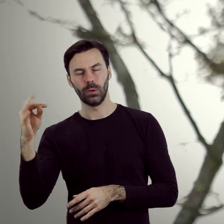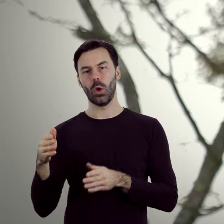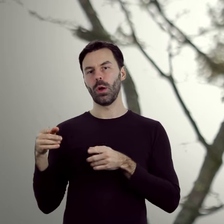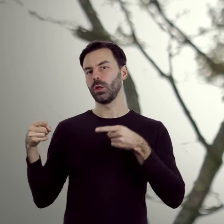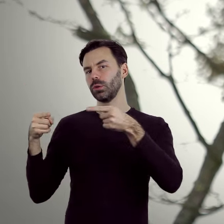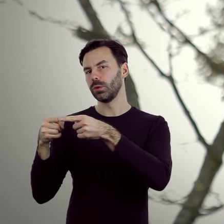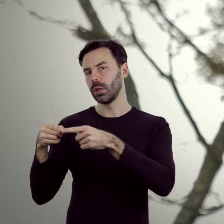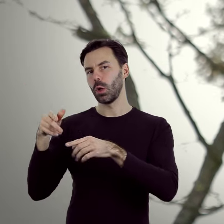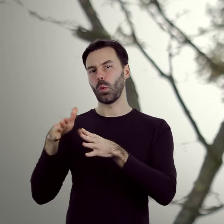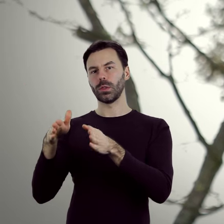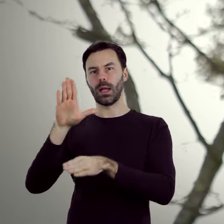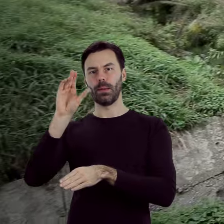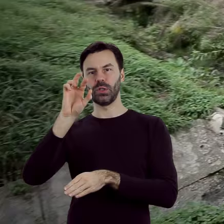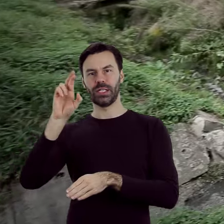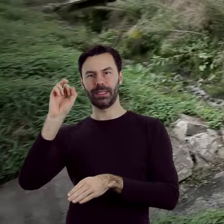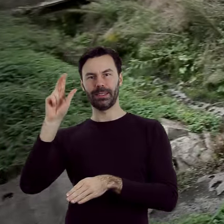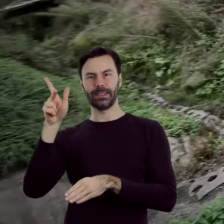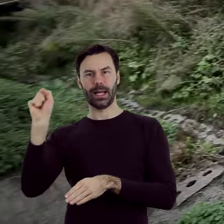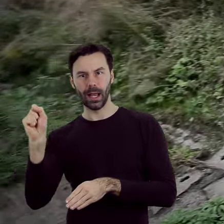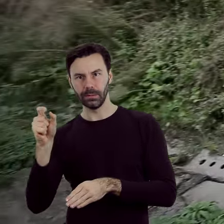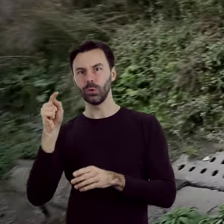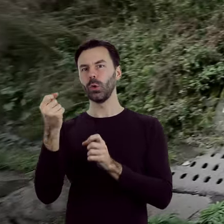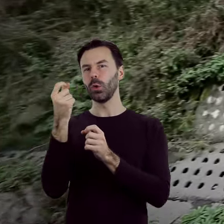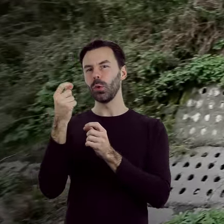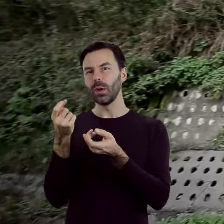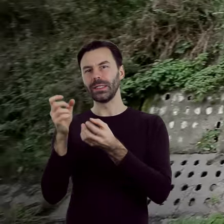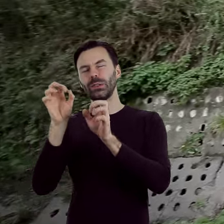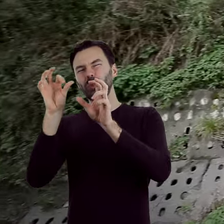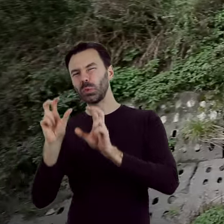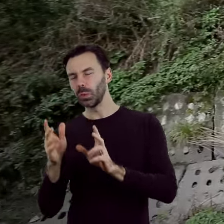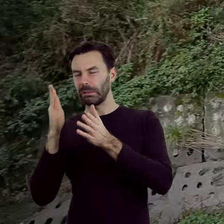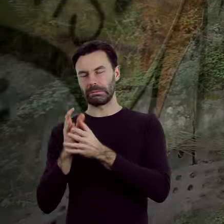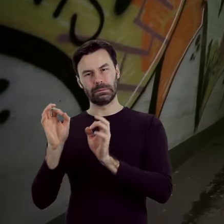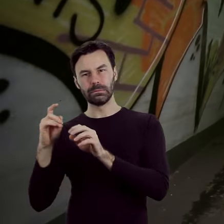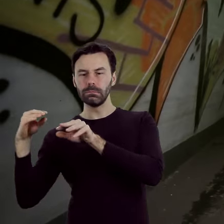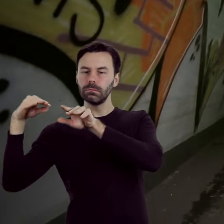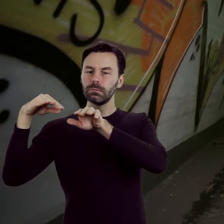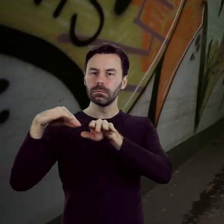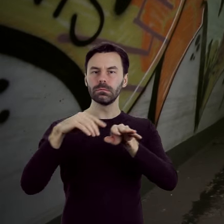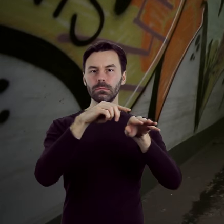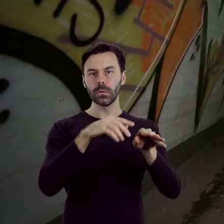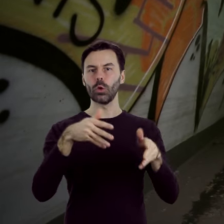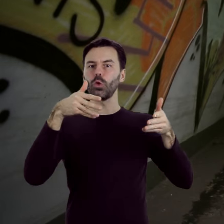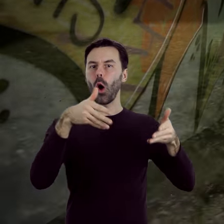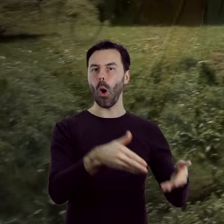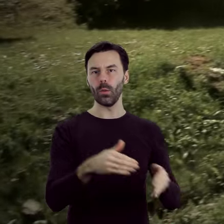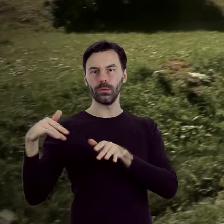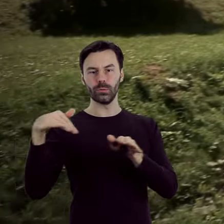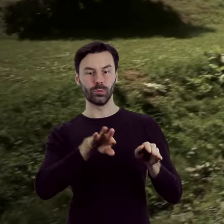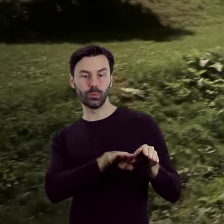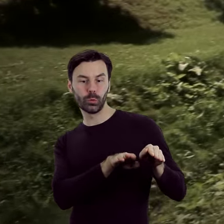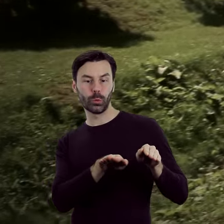i Brzezińskiej, skąd częściowo odkrytym i częściowo wyschniętym korytem kieruje się w stronę dołów.